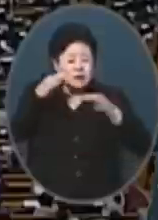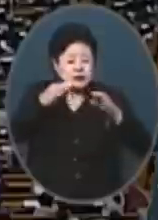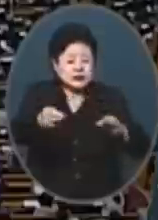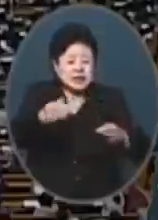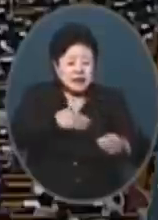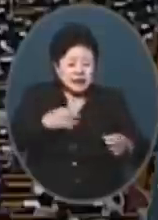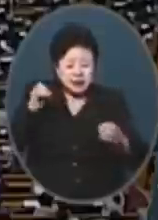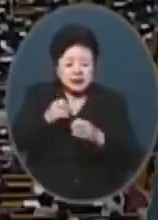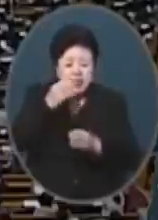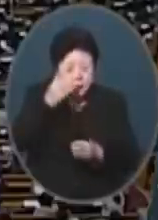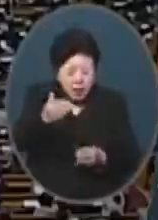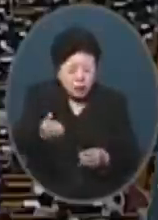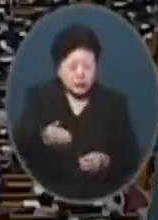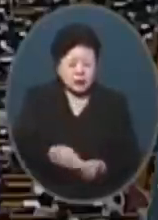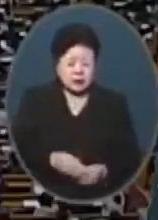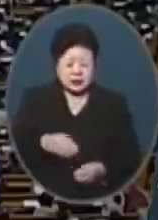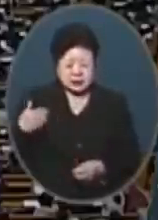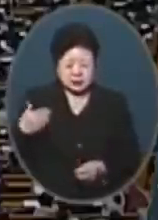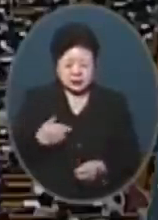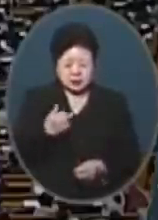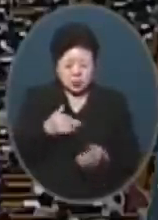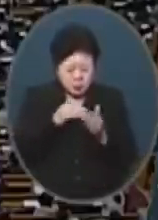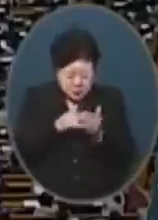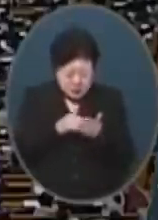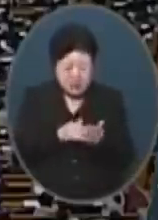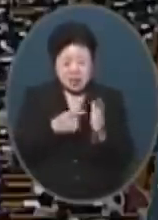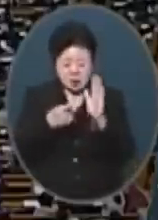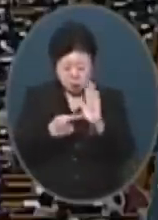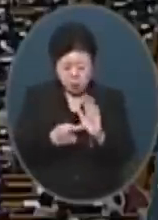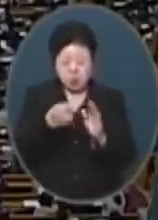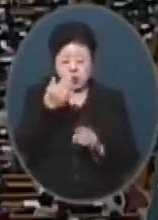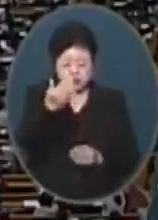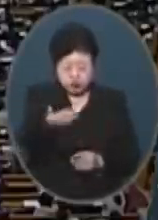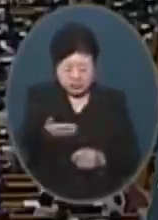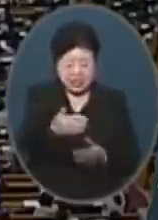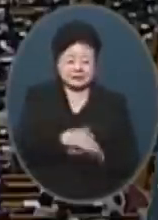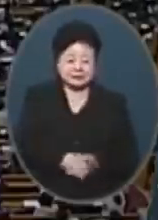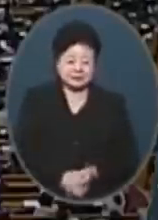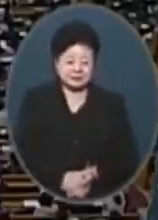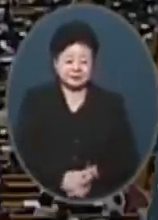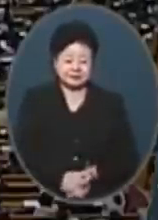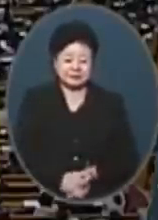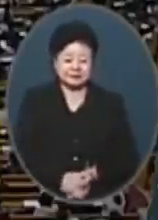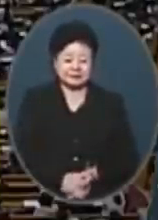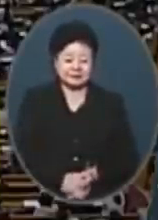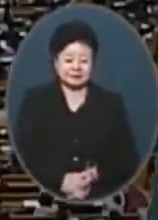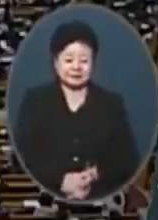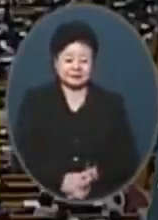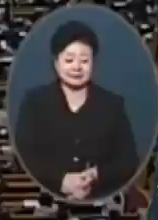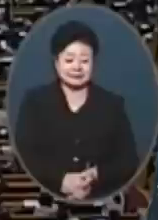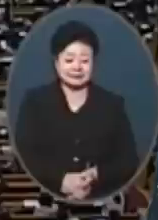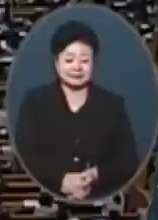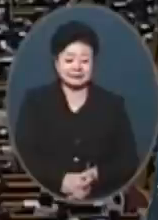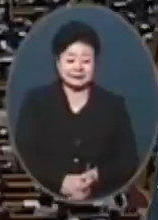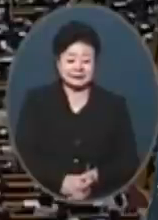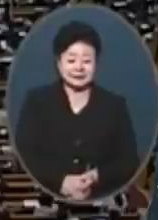부르짖으라. 내가 네게 응답하겠고 내가 알지 못하는 크고 은밀한 일을 내게 보이리라.